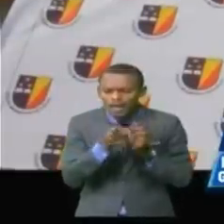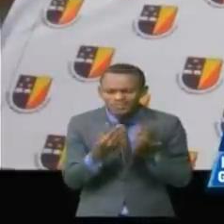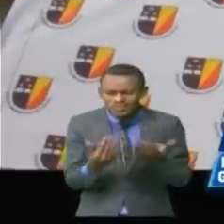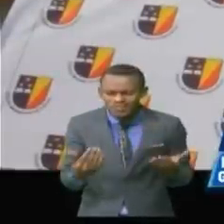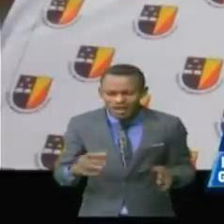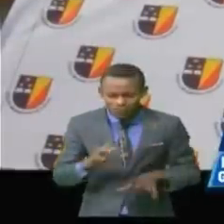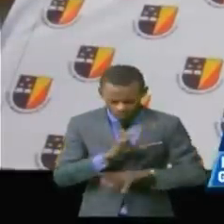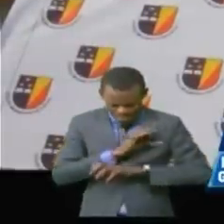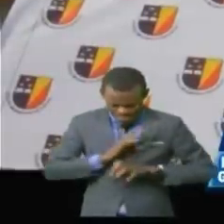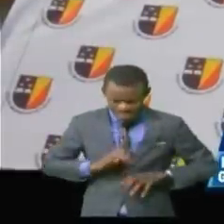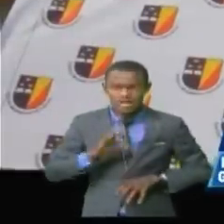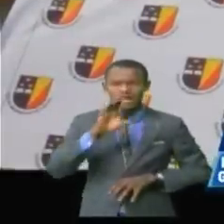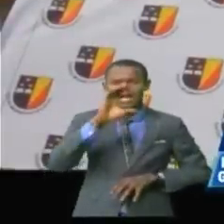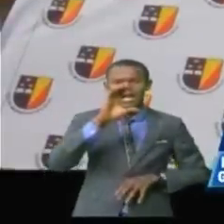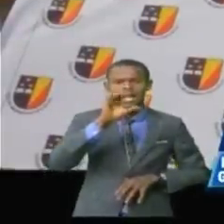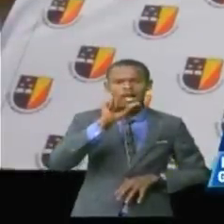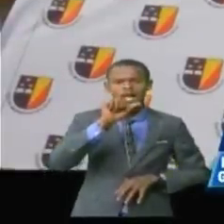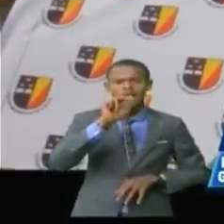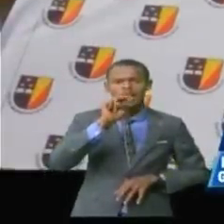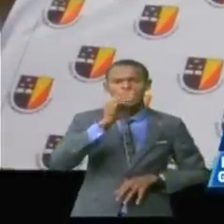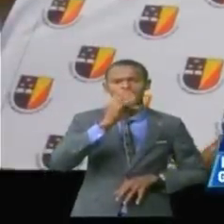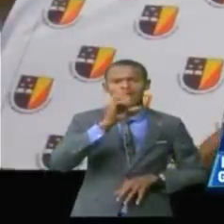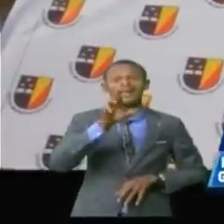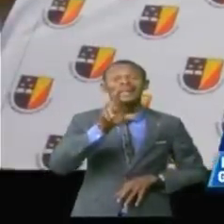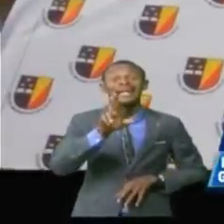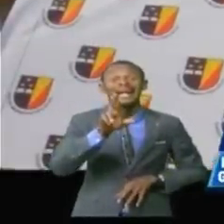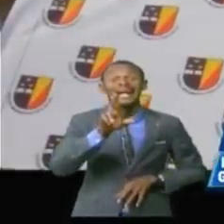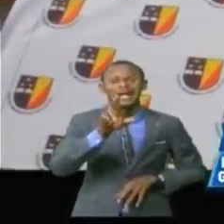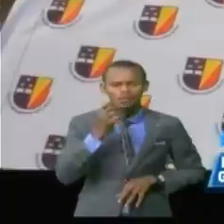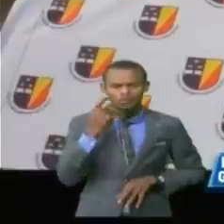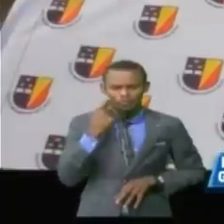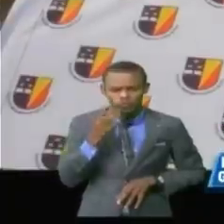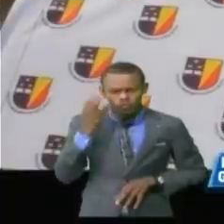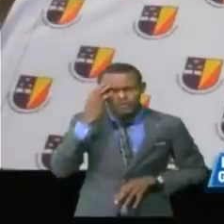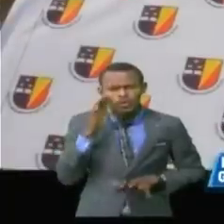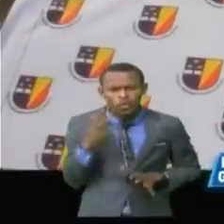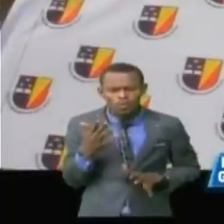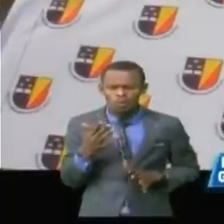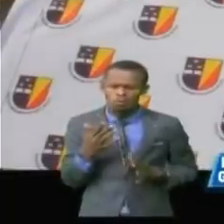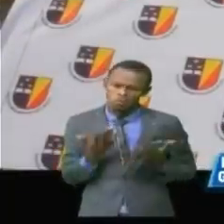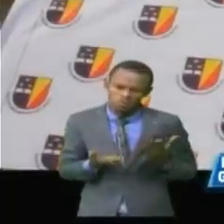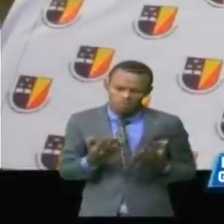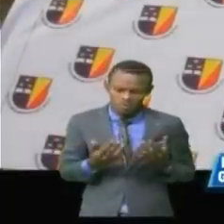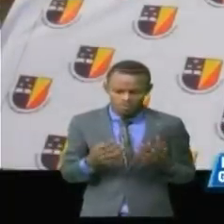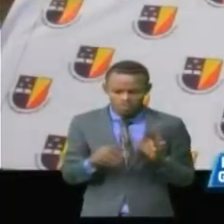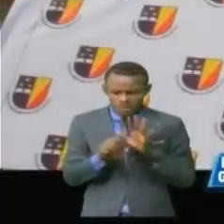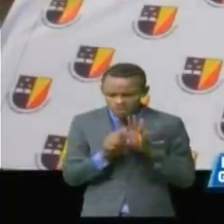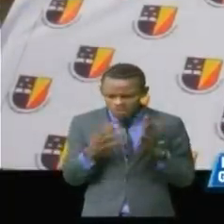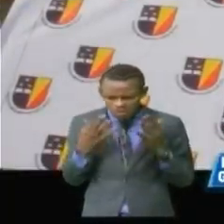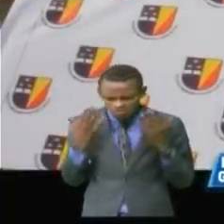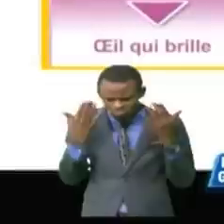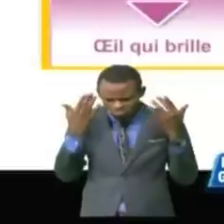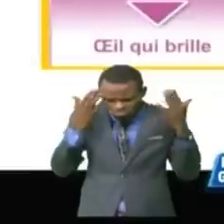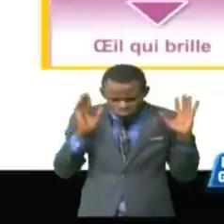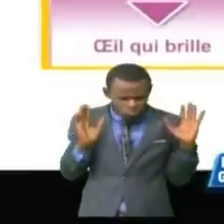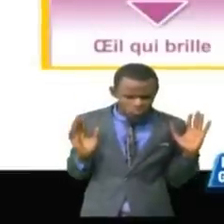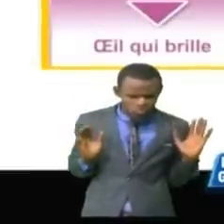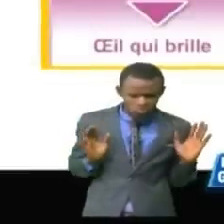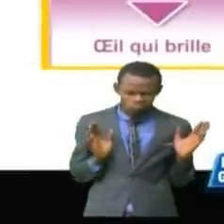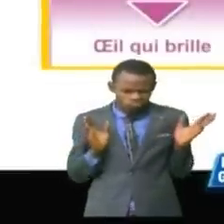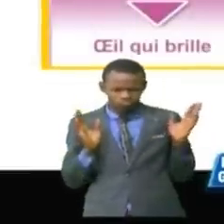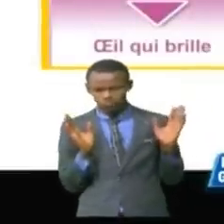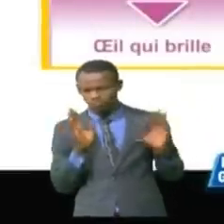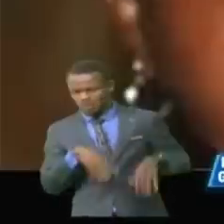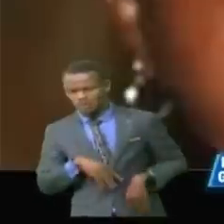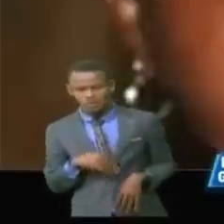comme banals. Mais pourtant, c'est un début de cancer. Par exemple, le cancer de l'œil, où vous avez juste